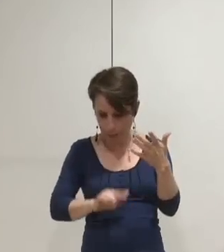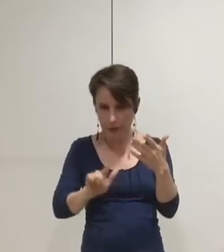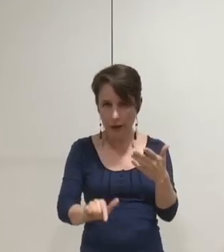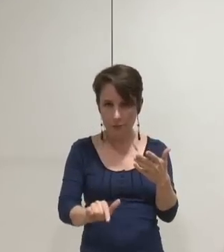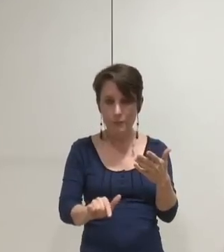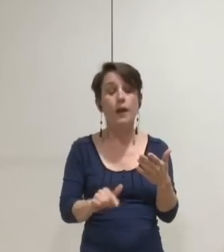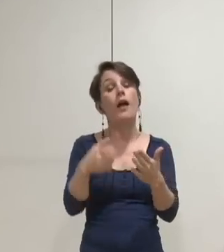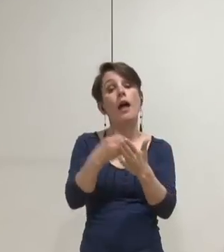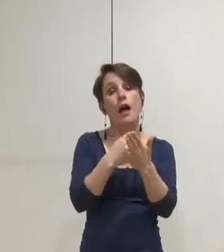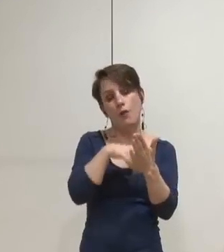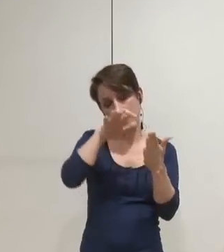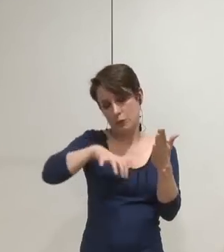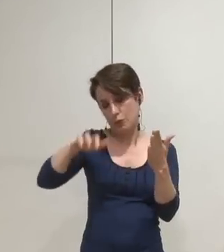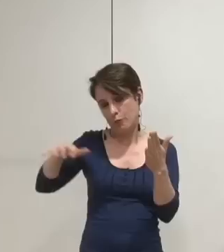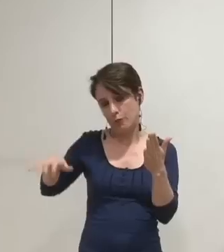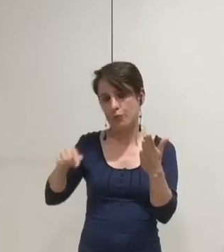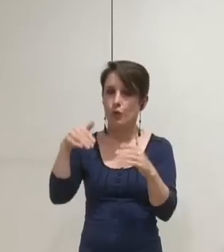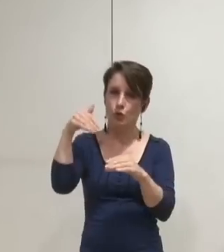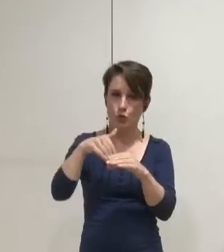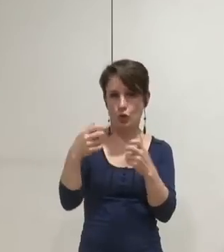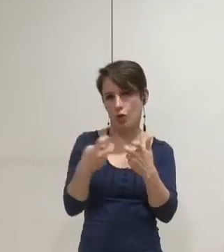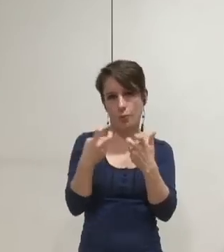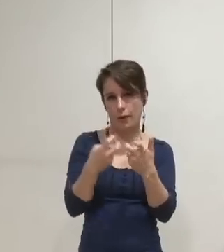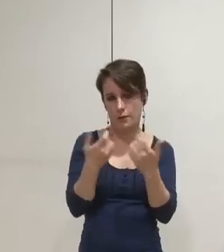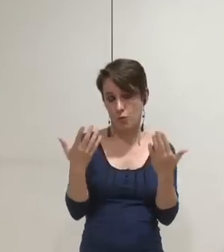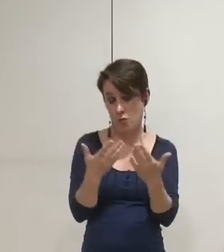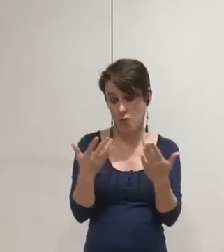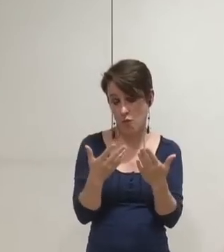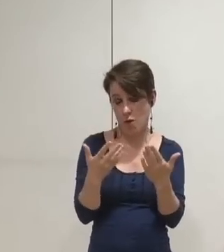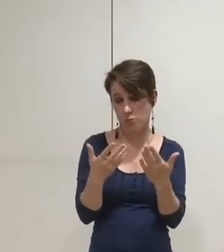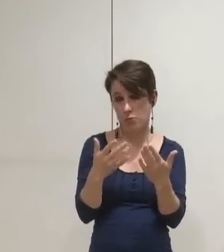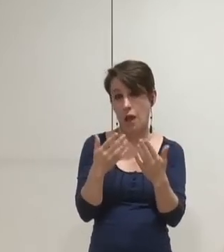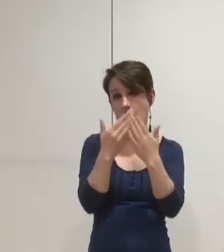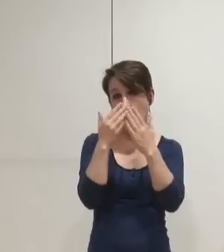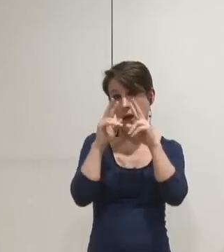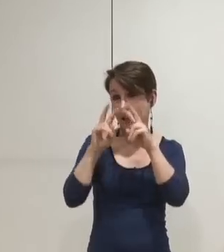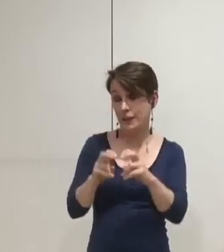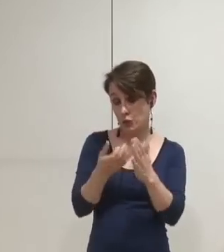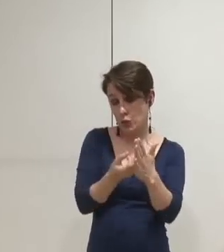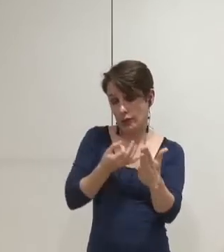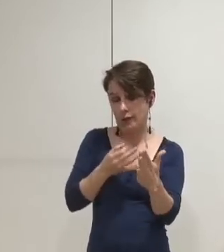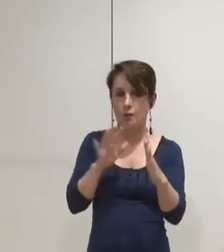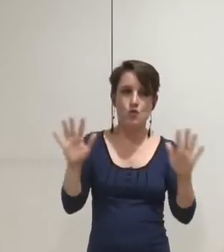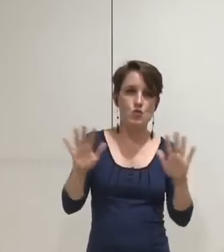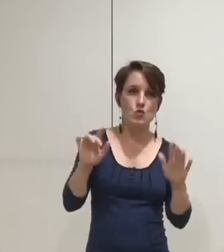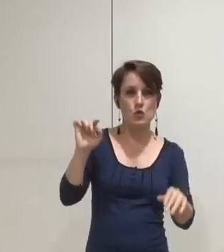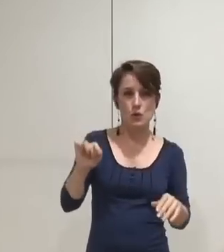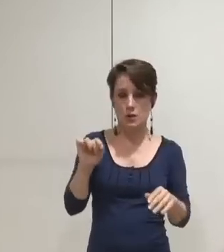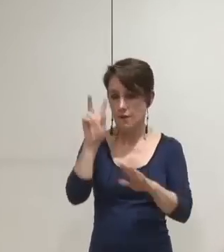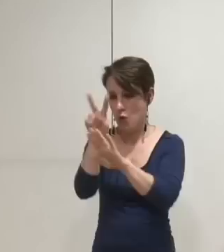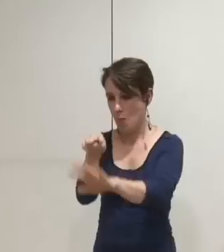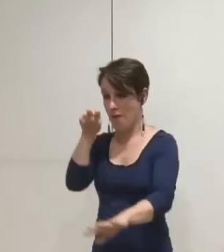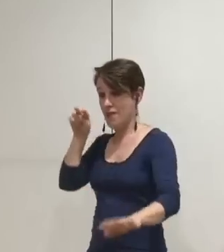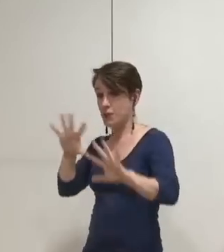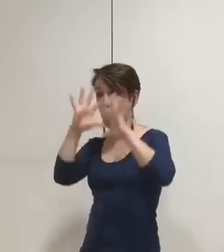indications de KPMG il y a l'idée qu'il faut avoir une vision d'ensemble de tout ce qui concourt à l'événement